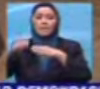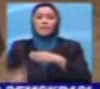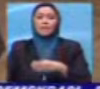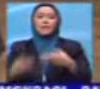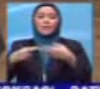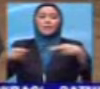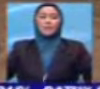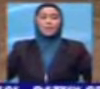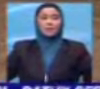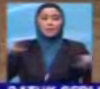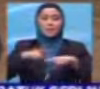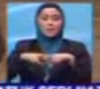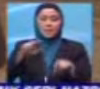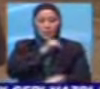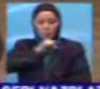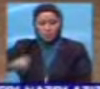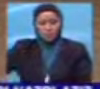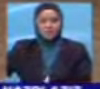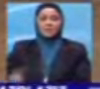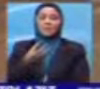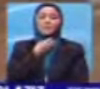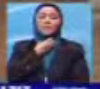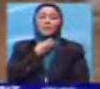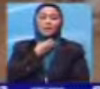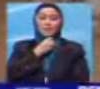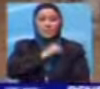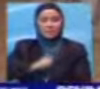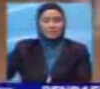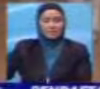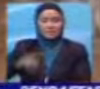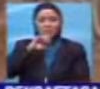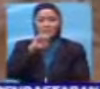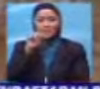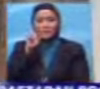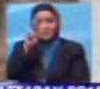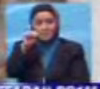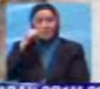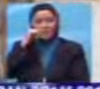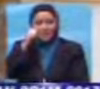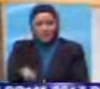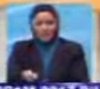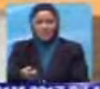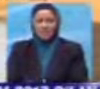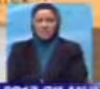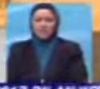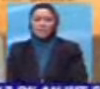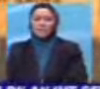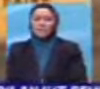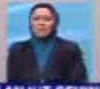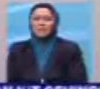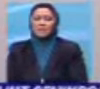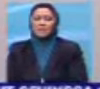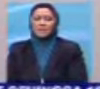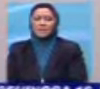Perak Sultan Nazrin Mu'izzuddin Shah esok. Laporan Farizul Azmi untuk RTM.